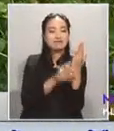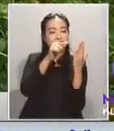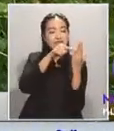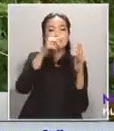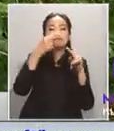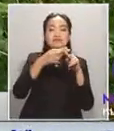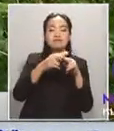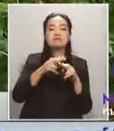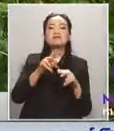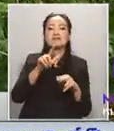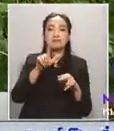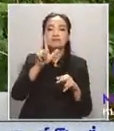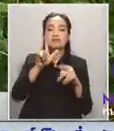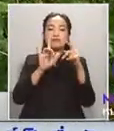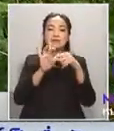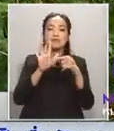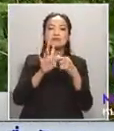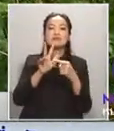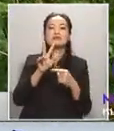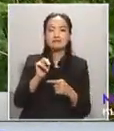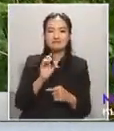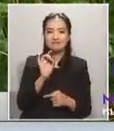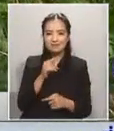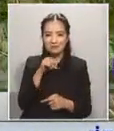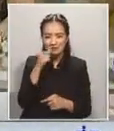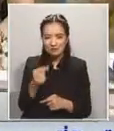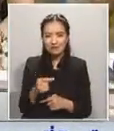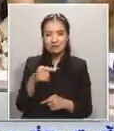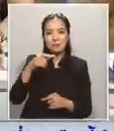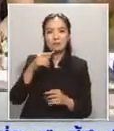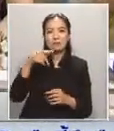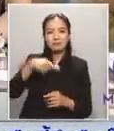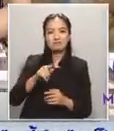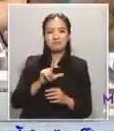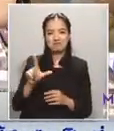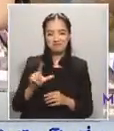พี่นะ ค่ะ หลายคนนี่